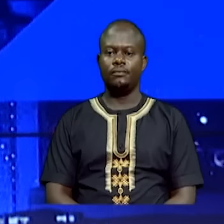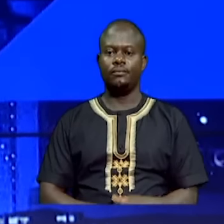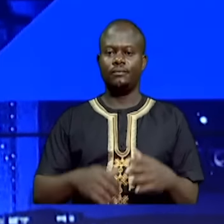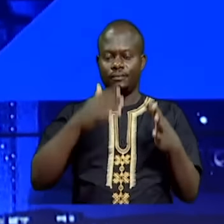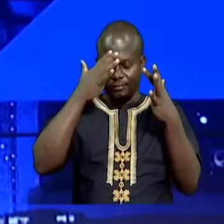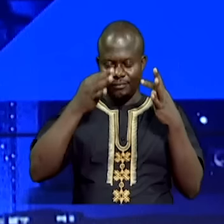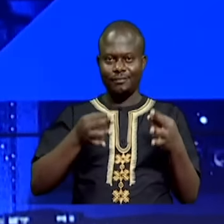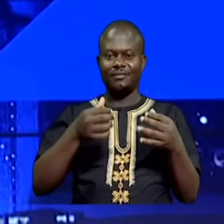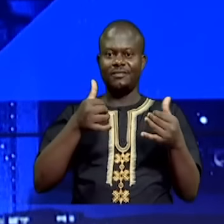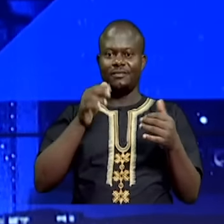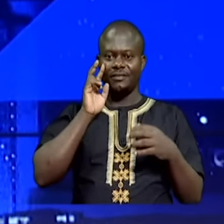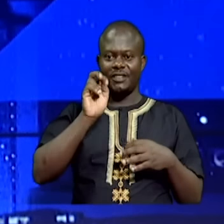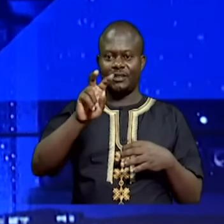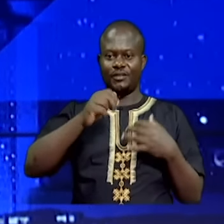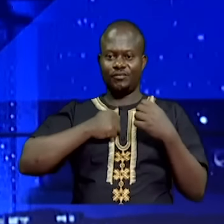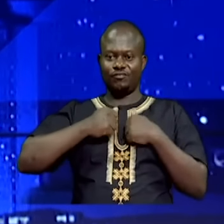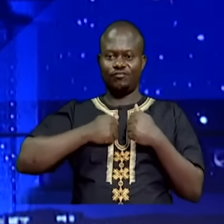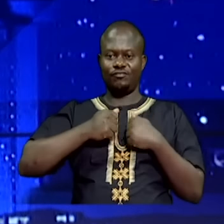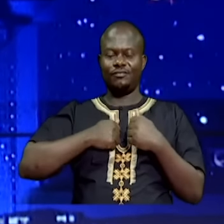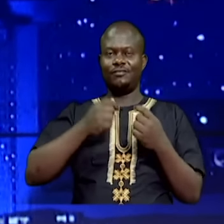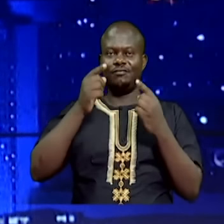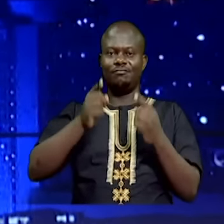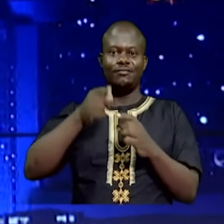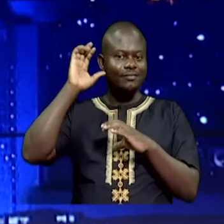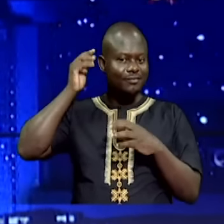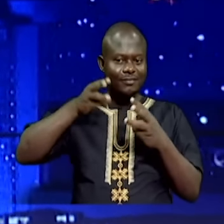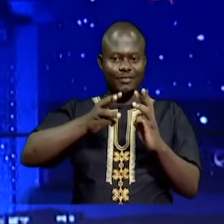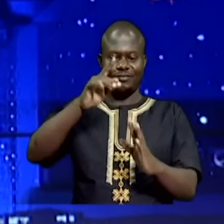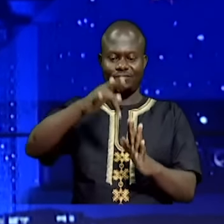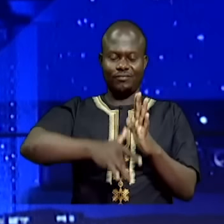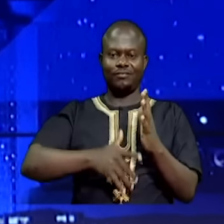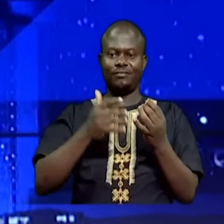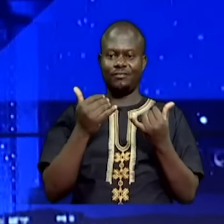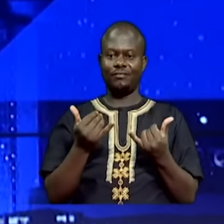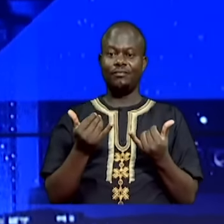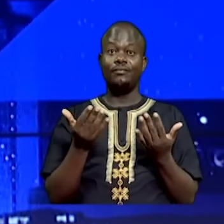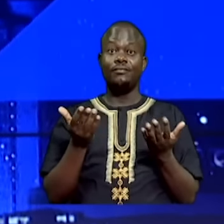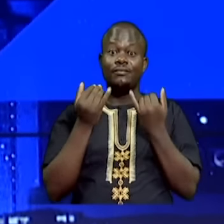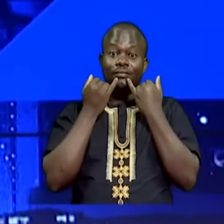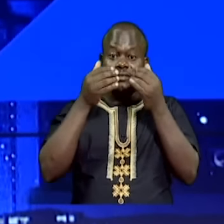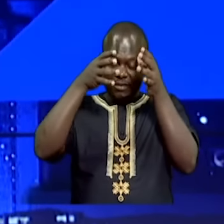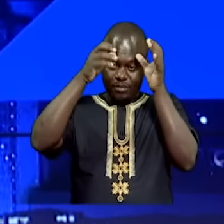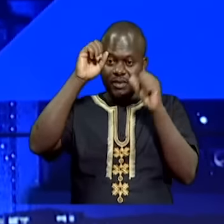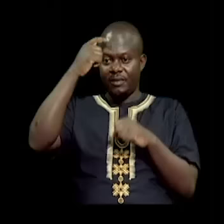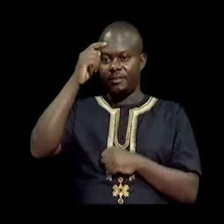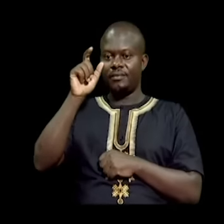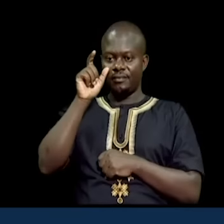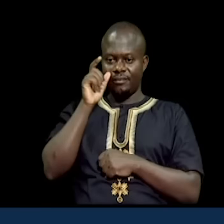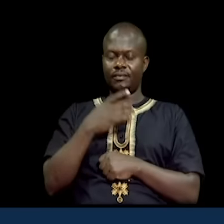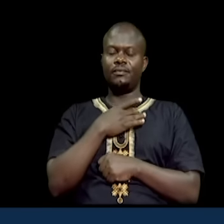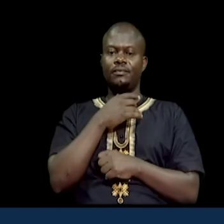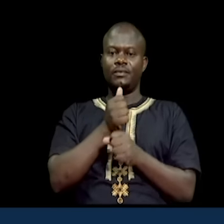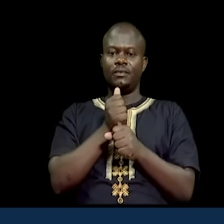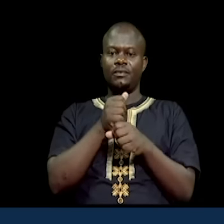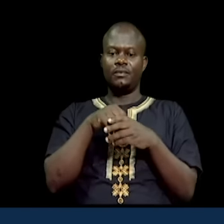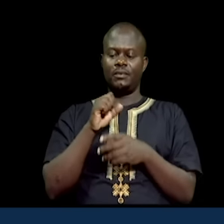mwahisemo neza kurikira televiziyo Rwanda tuje kubagezaho amakuru ku buryo burambuye. Muri amakuru tuzaza kwabwira ko Perezida wa Repubulika Paul Kagame uri mu ruzinduko rw'akazi